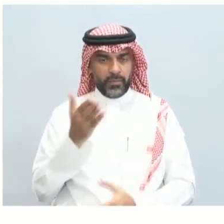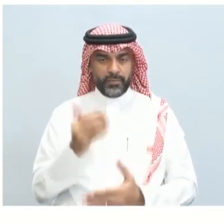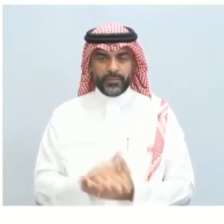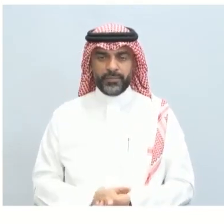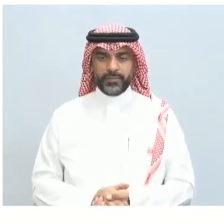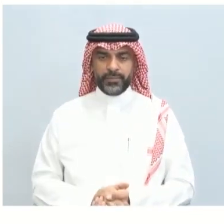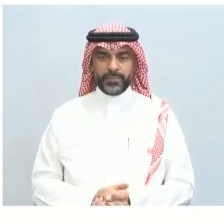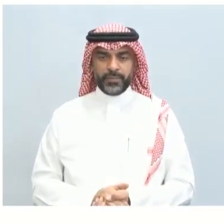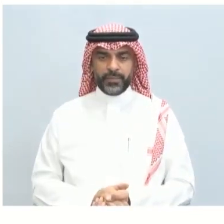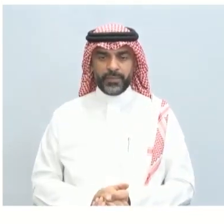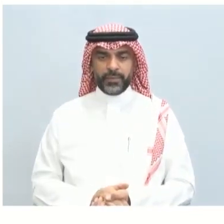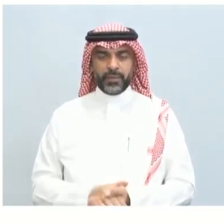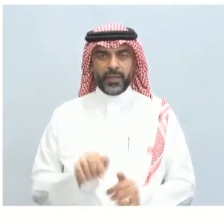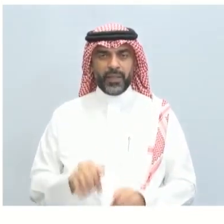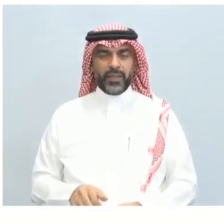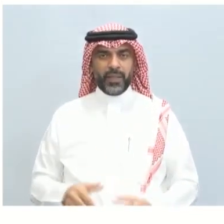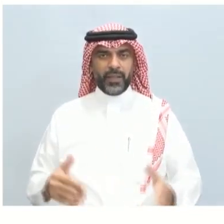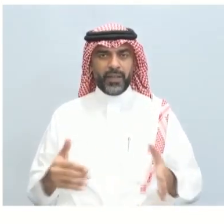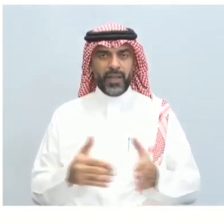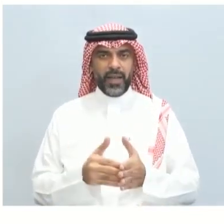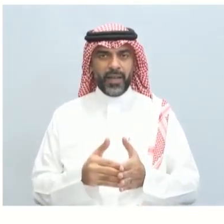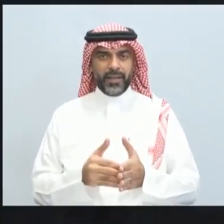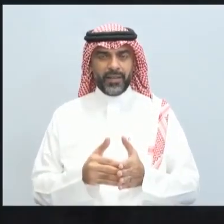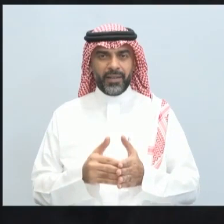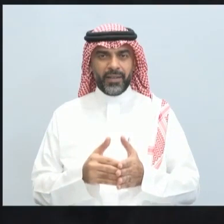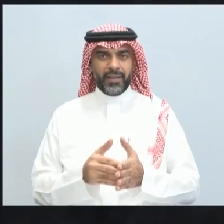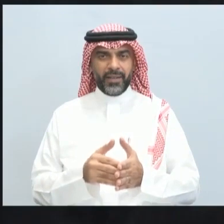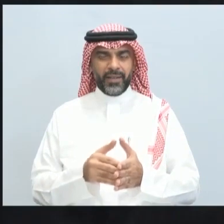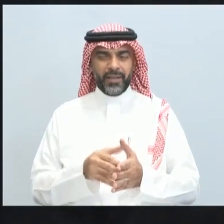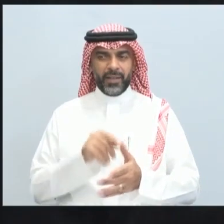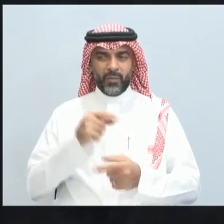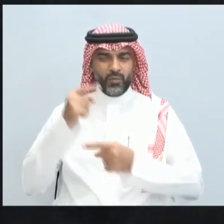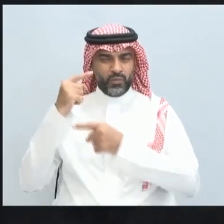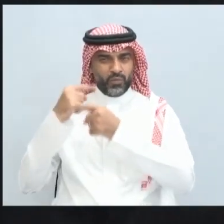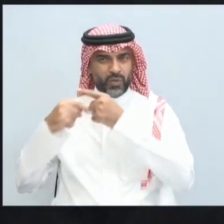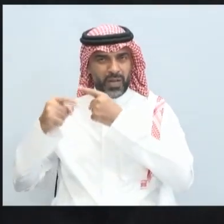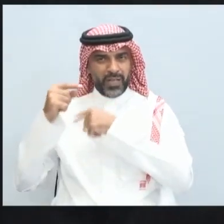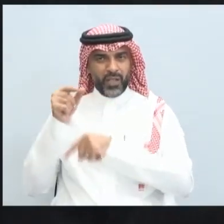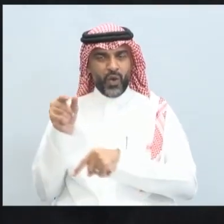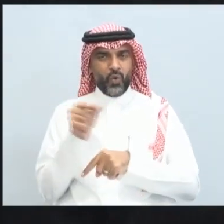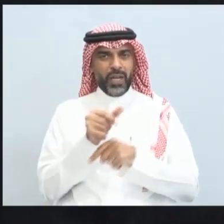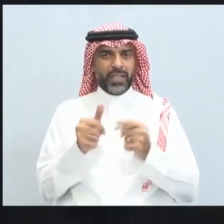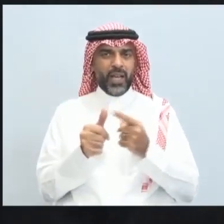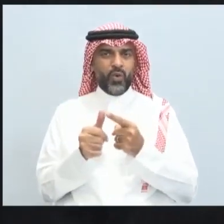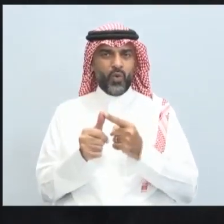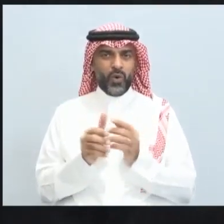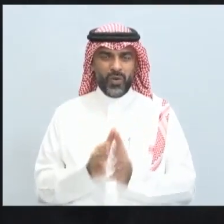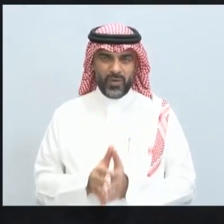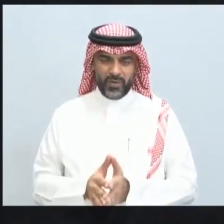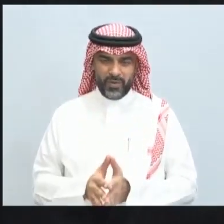الى هنا انتهى حديثنا في هذه الوحده مجمل ما تناولناه في